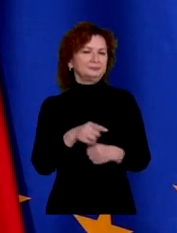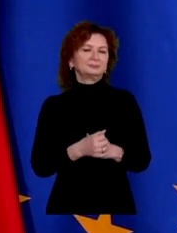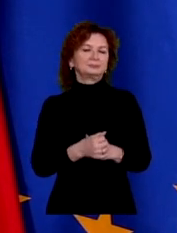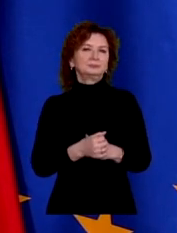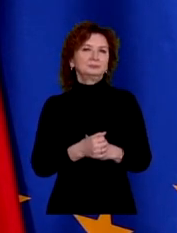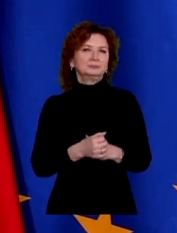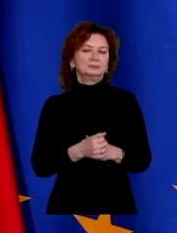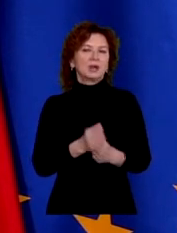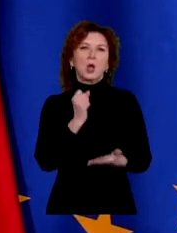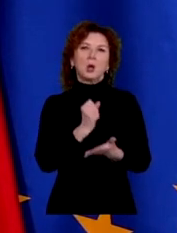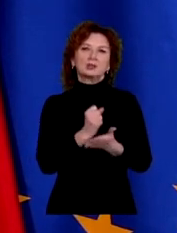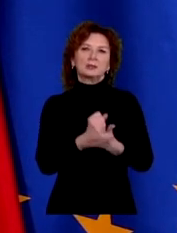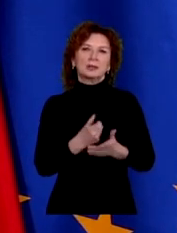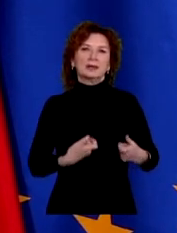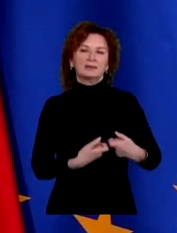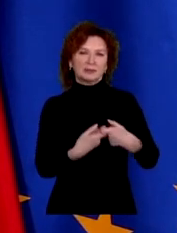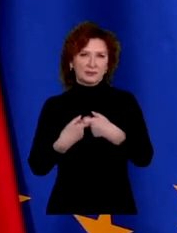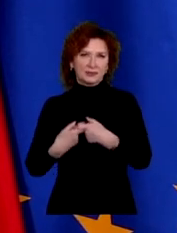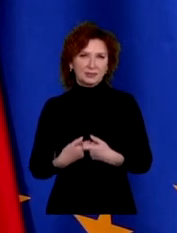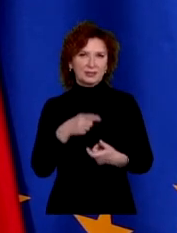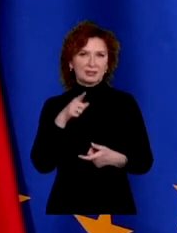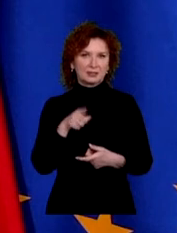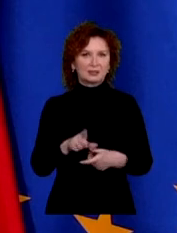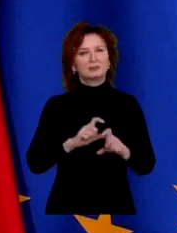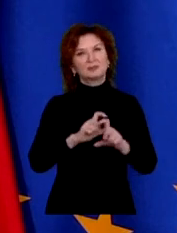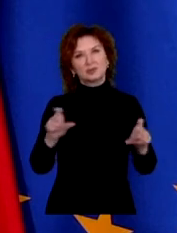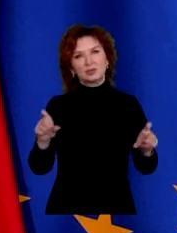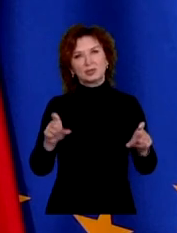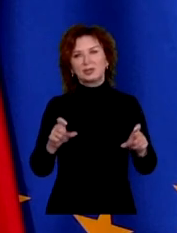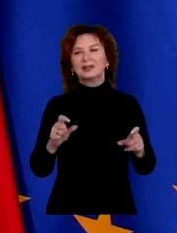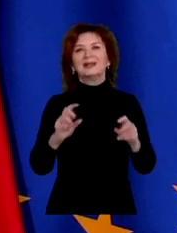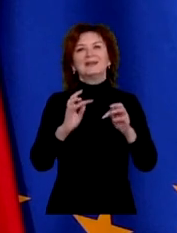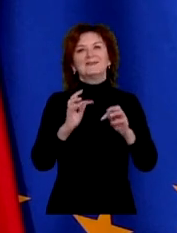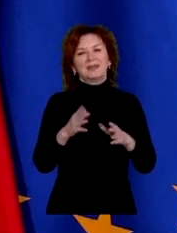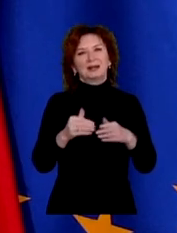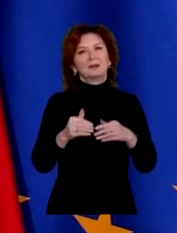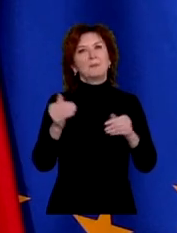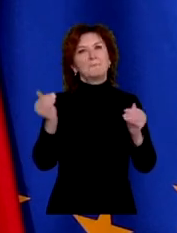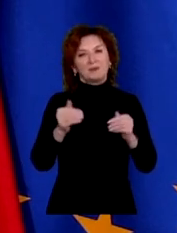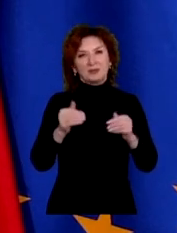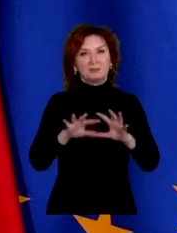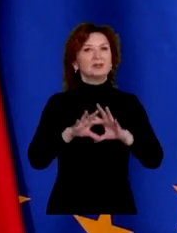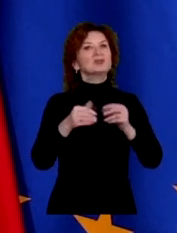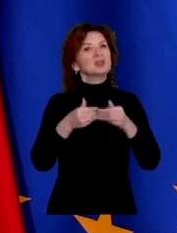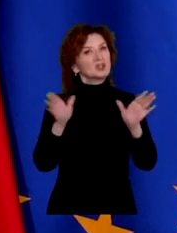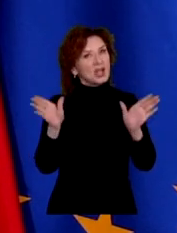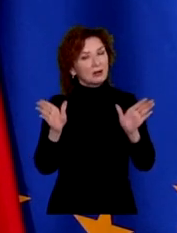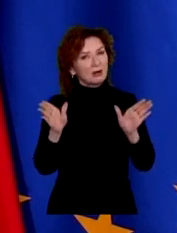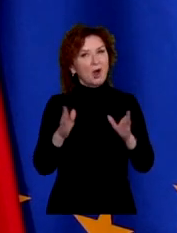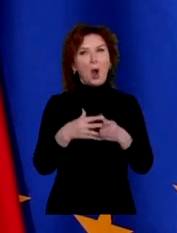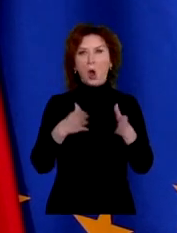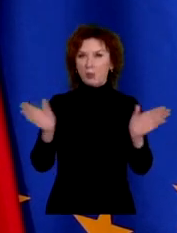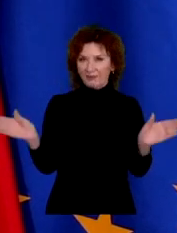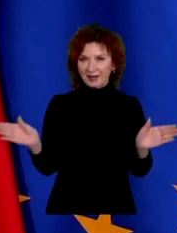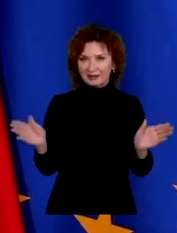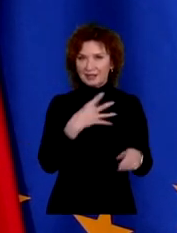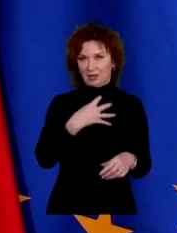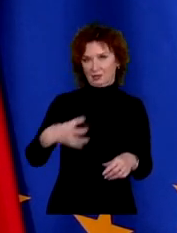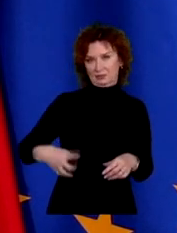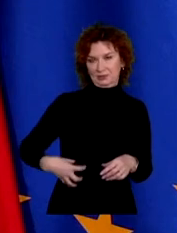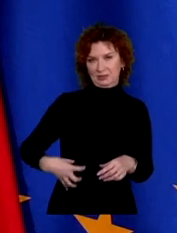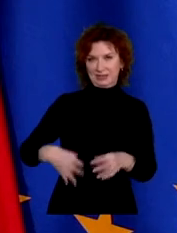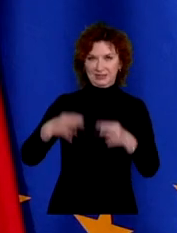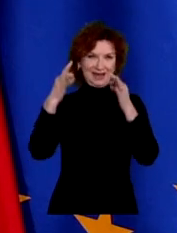związane z tym, czy na pewno tak szeroko powinna być gospodarka otwarta. A z drugiej strony, dzisiaj słyszymy apele ze